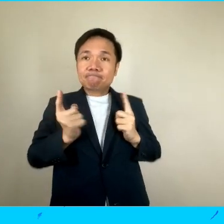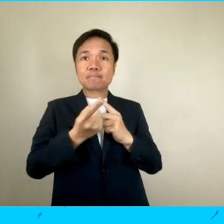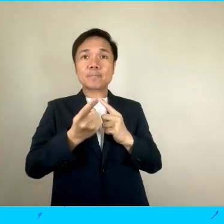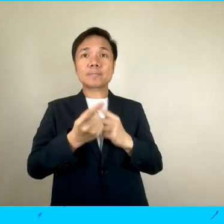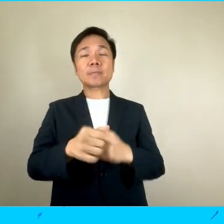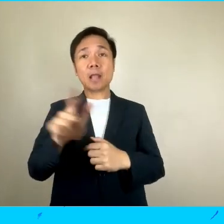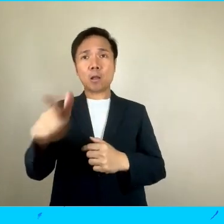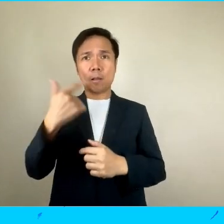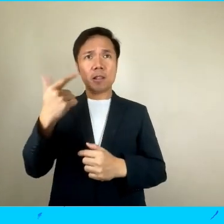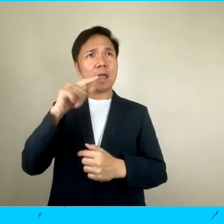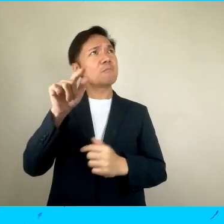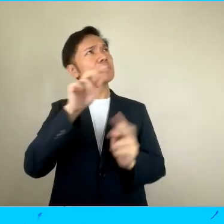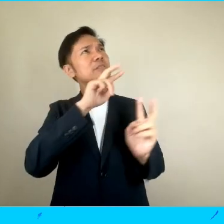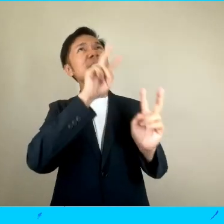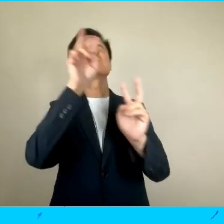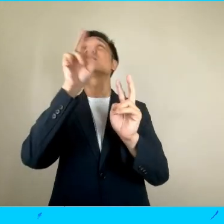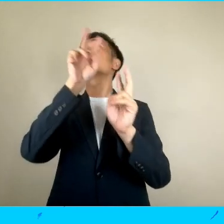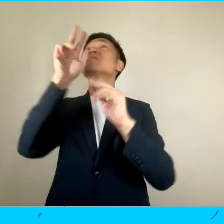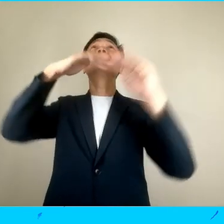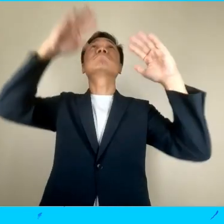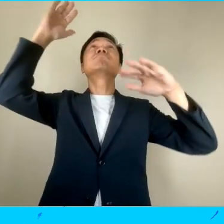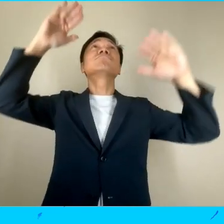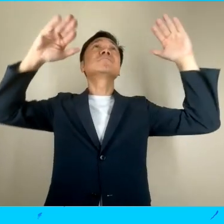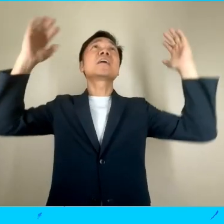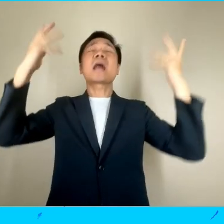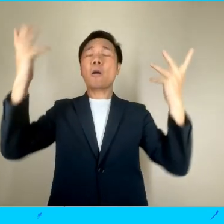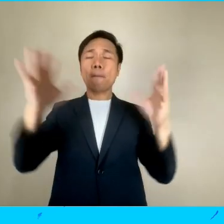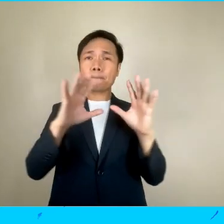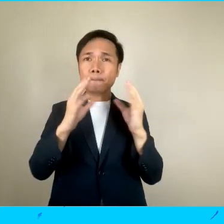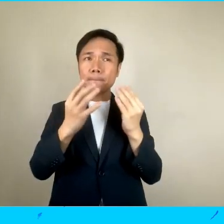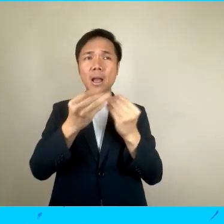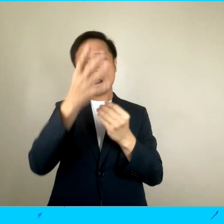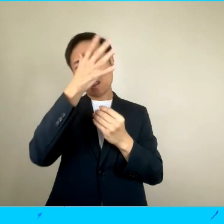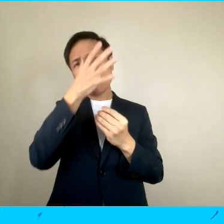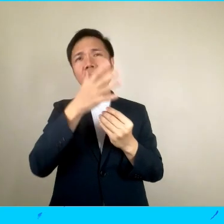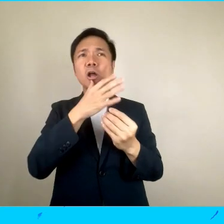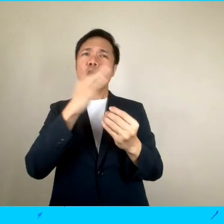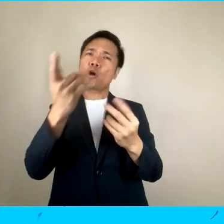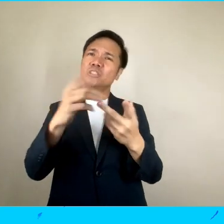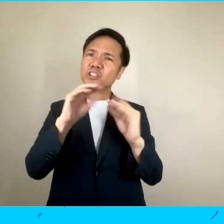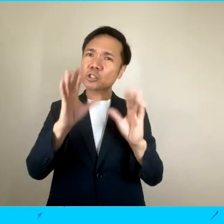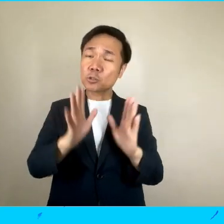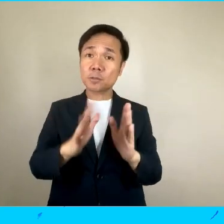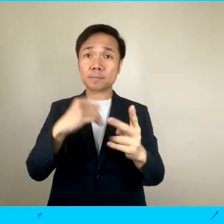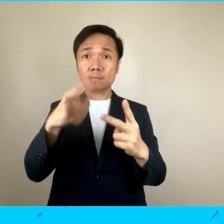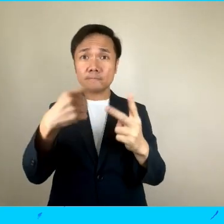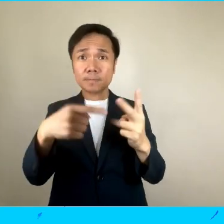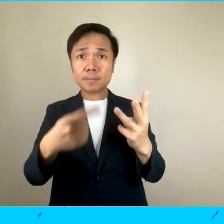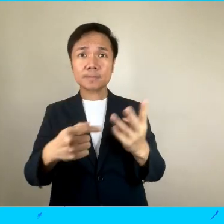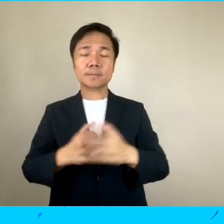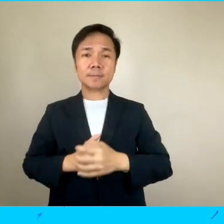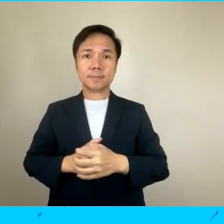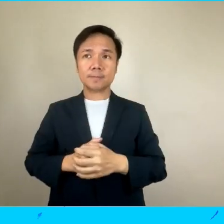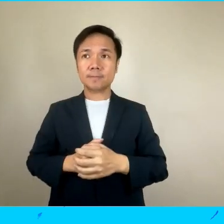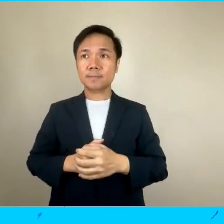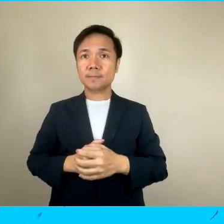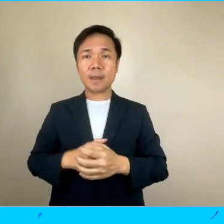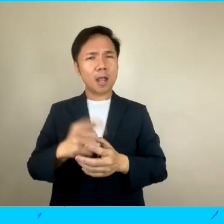dans nos relations. Et donc, surtout les adultes dans nos vies, des parents ou n'importe d'autre